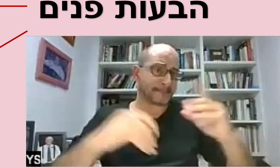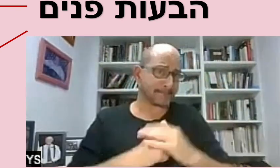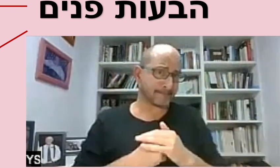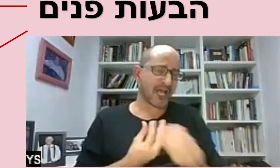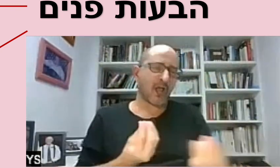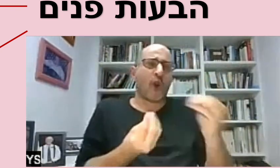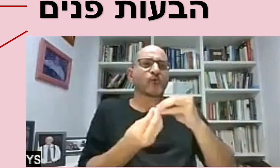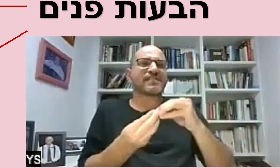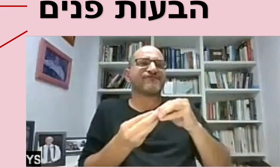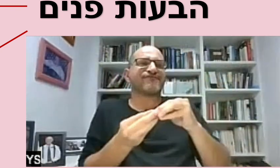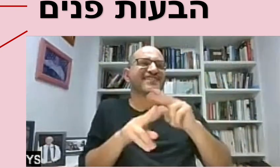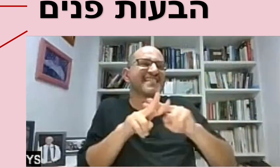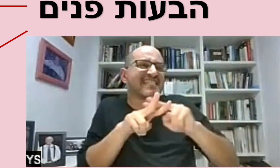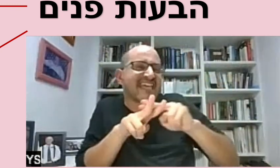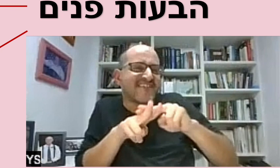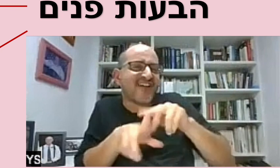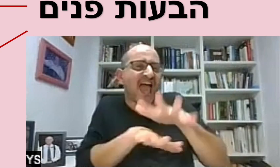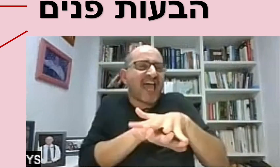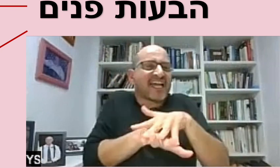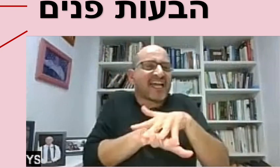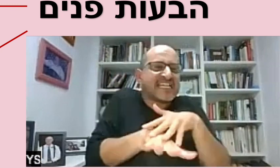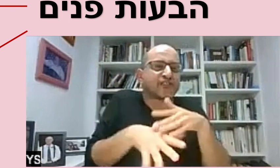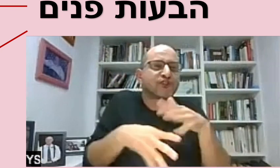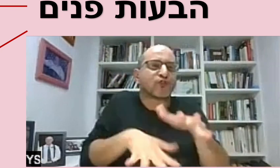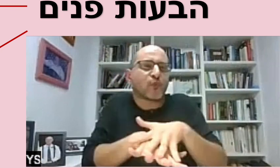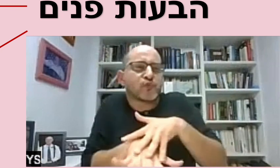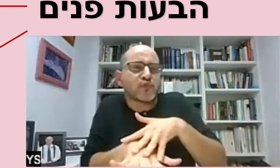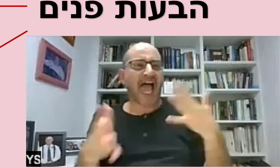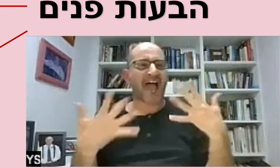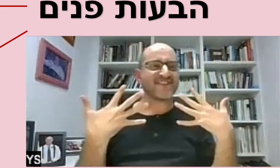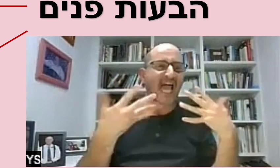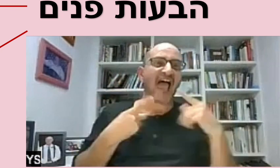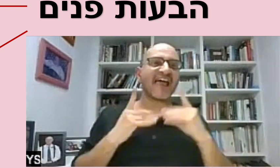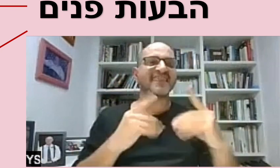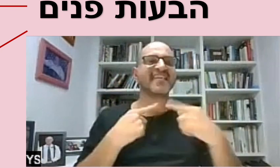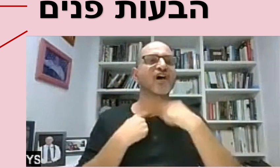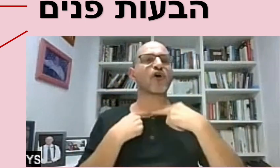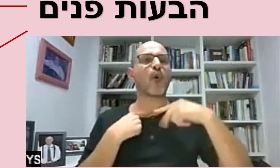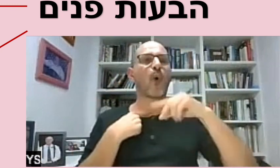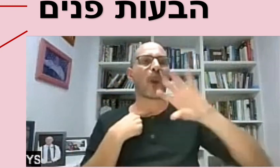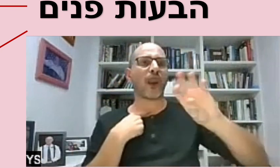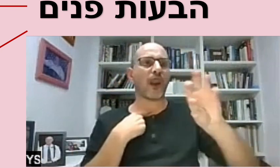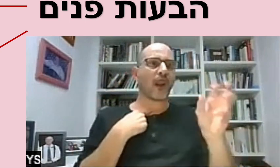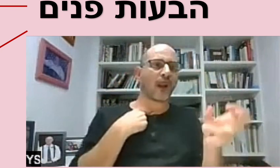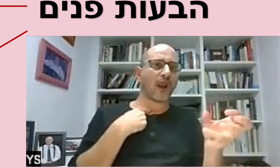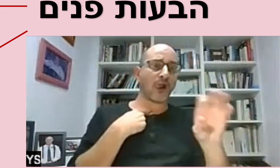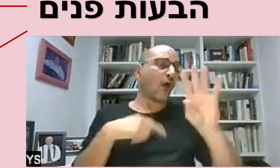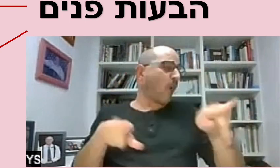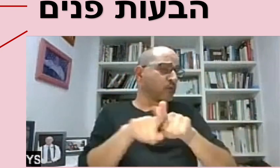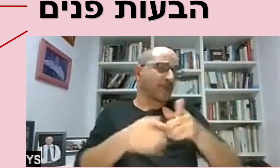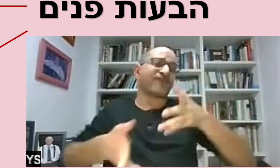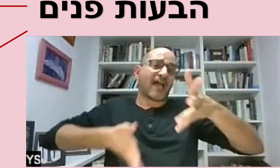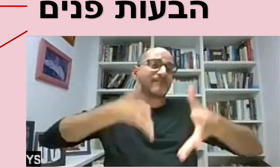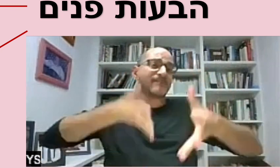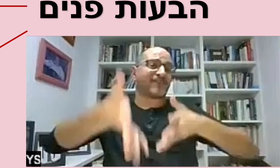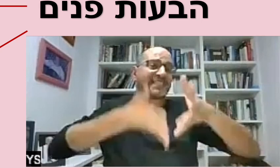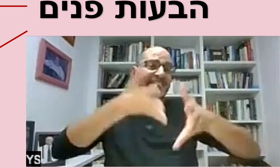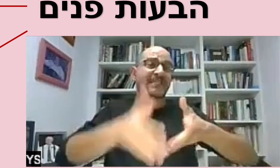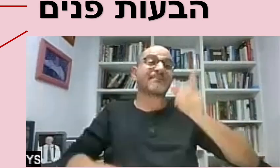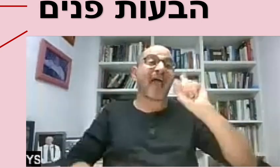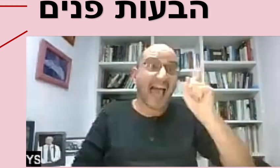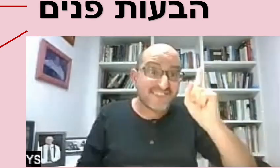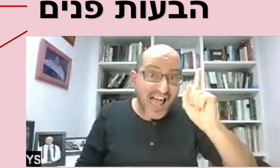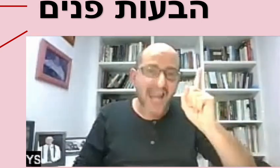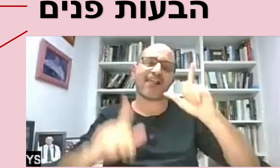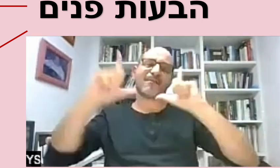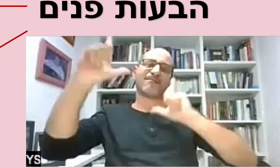מיני וריאציות ודרכים. להוסיף צבע לרגש, להוסיף תחושה, אווירה, לפי הקול ולפי הווליום עצמו.